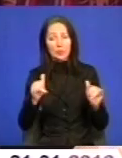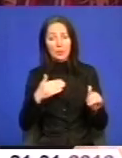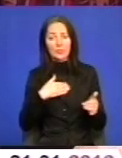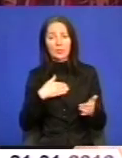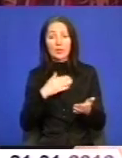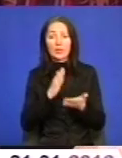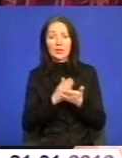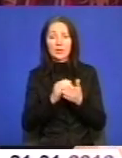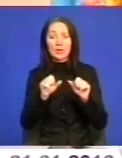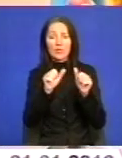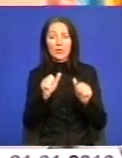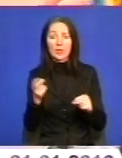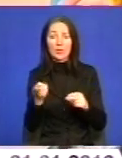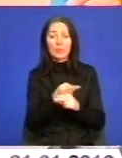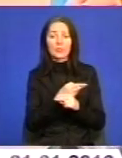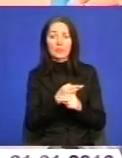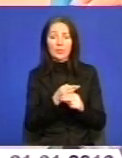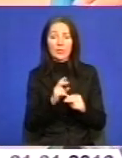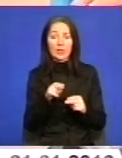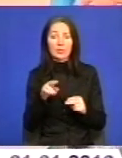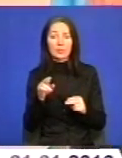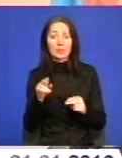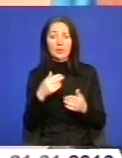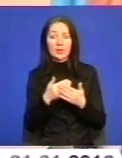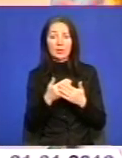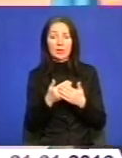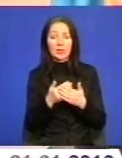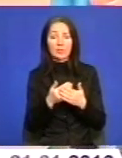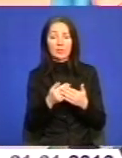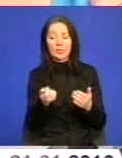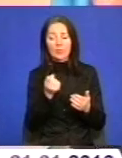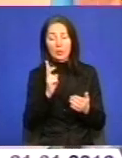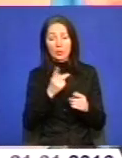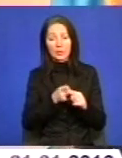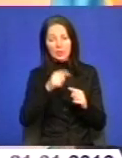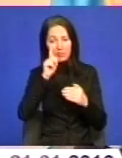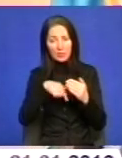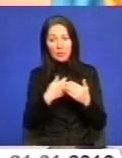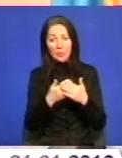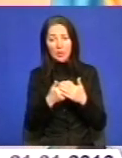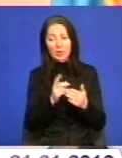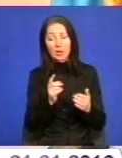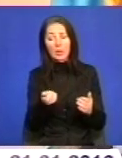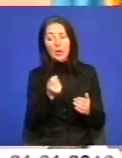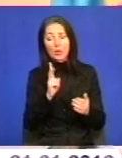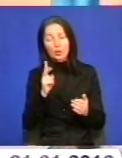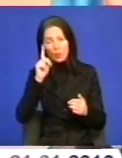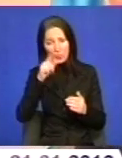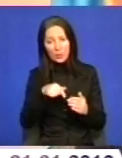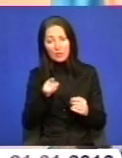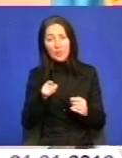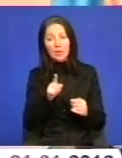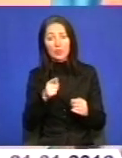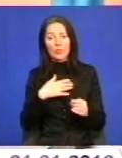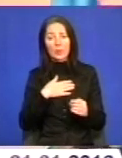формат безпрецедентних речей. Мало хто також вірив. От, наприклад, мало хто вірив в те, що